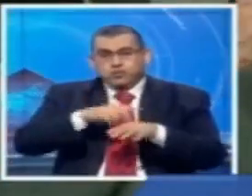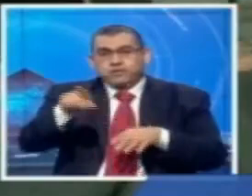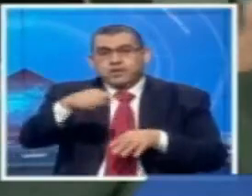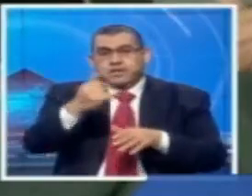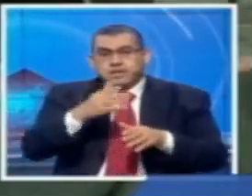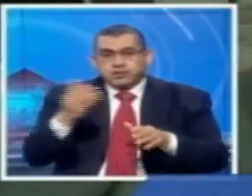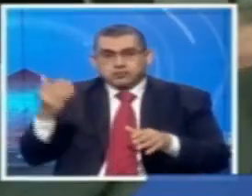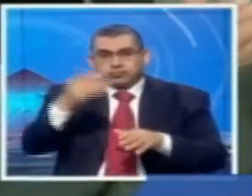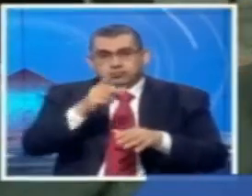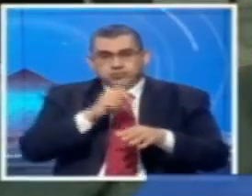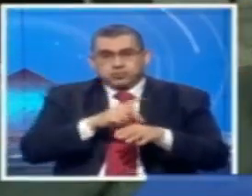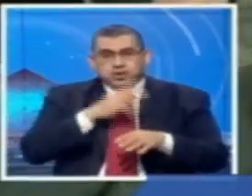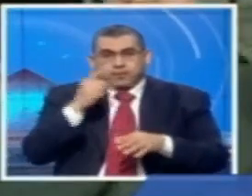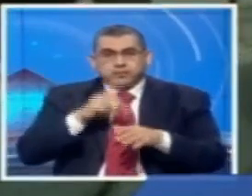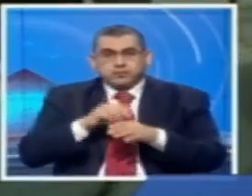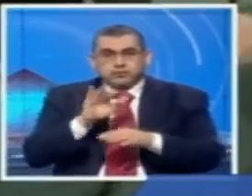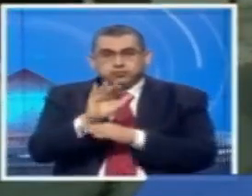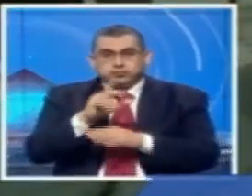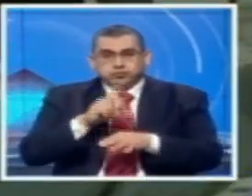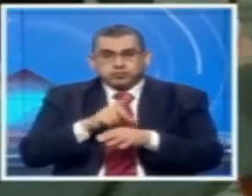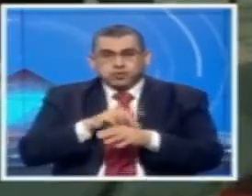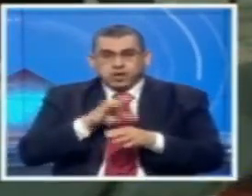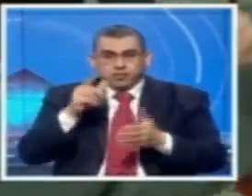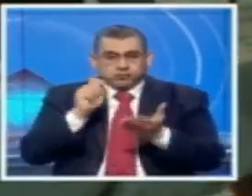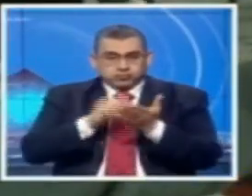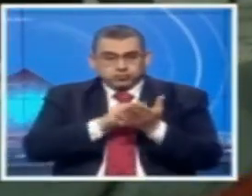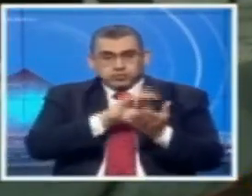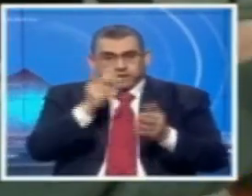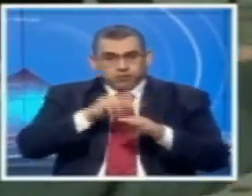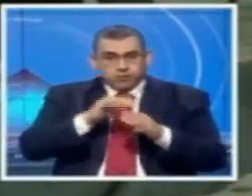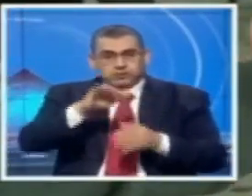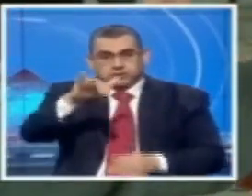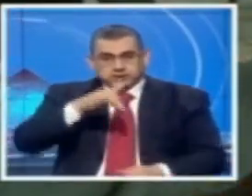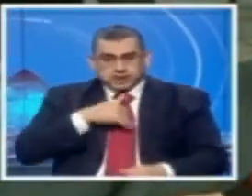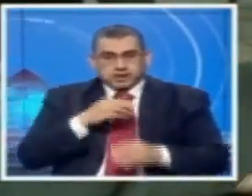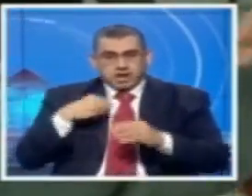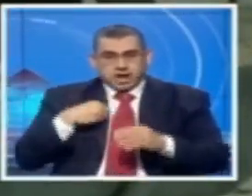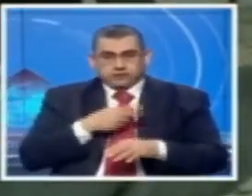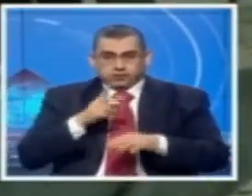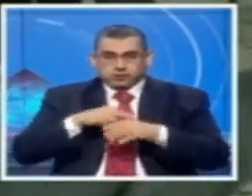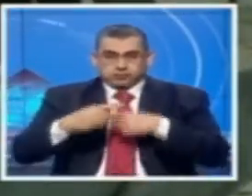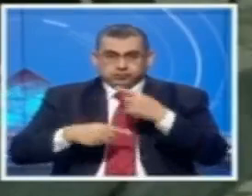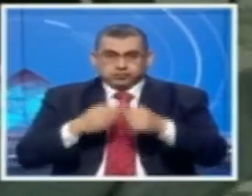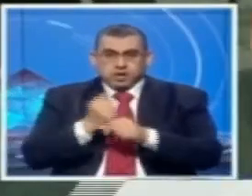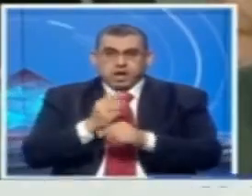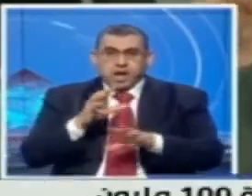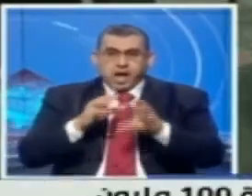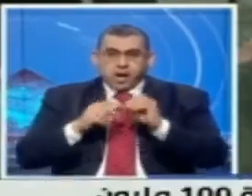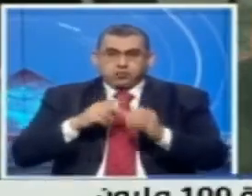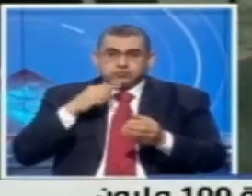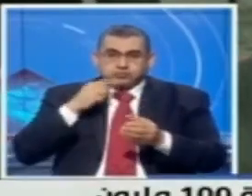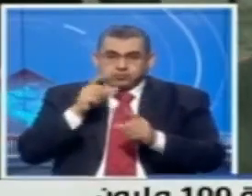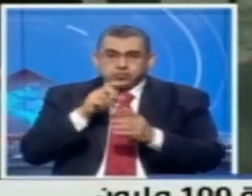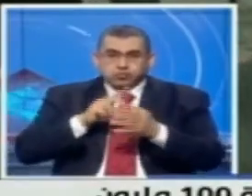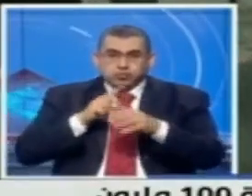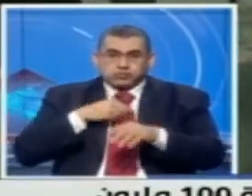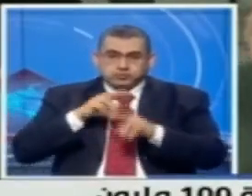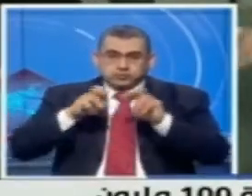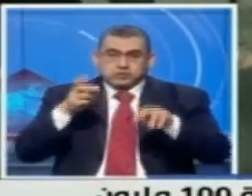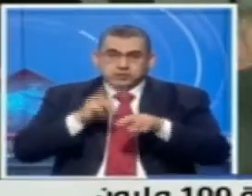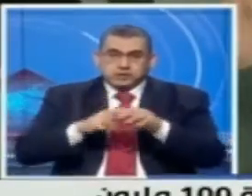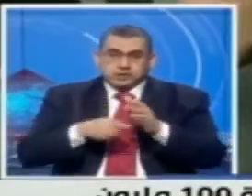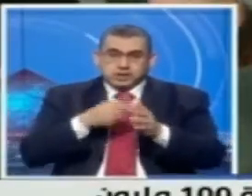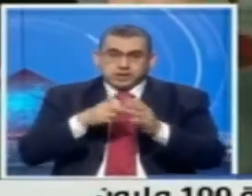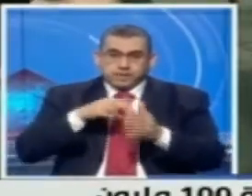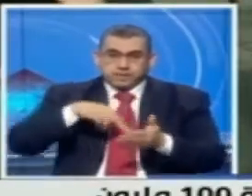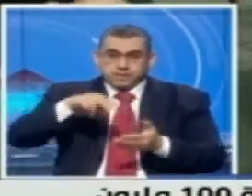حاجه اسمها تغذيه راجعه بترجع لنا علشان تتابع معنا لو احتاج الامر لمتابعه مشتركه ما بين المكان